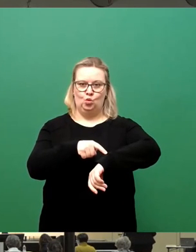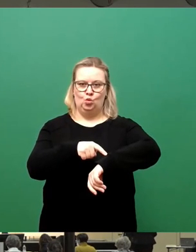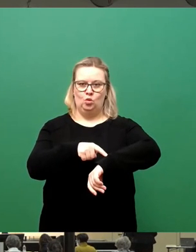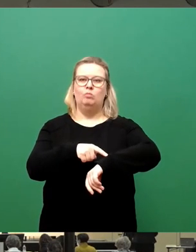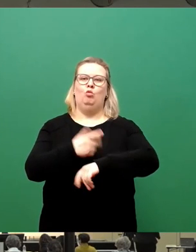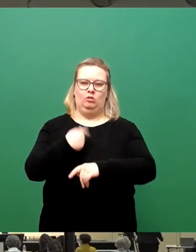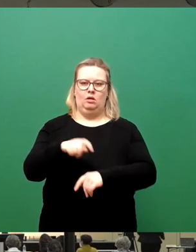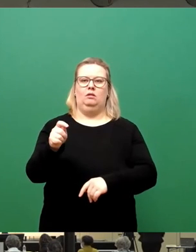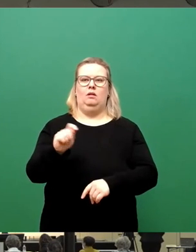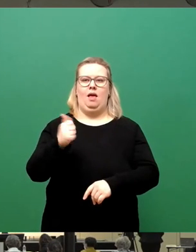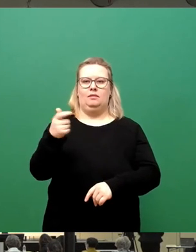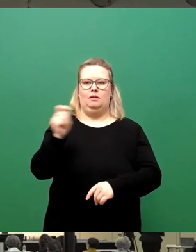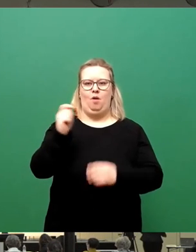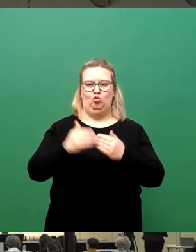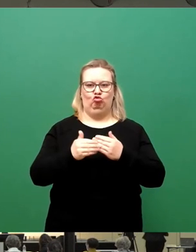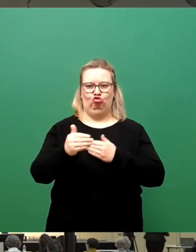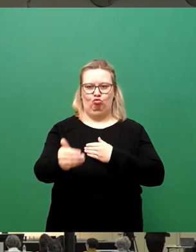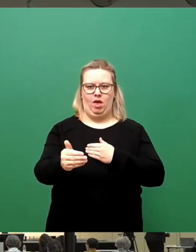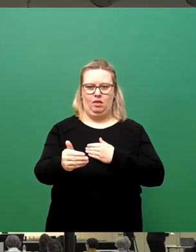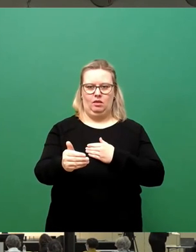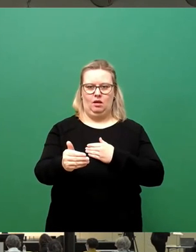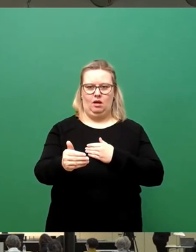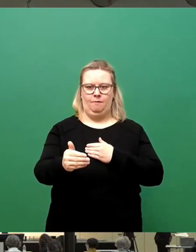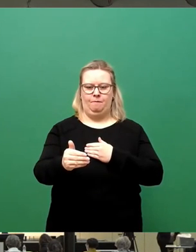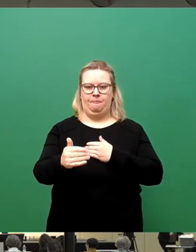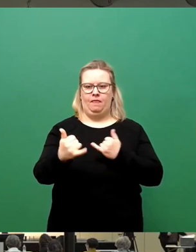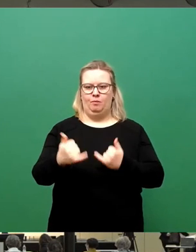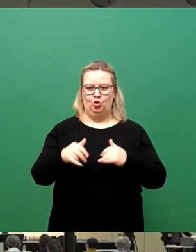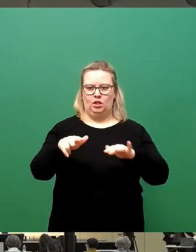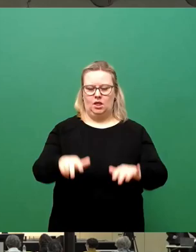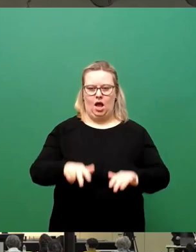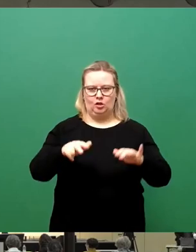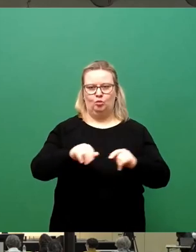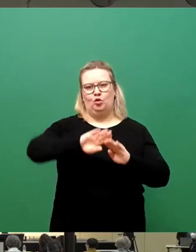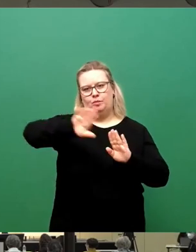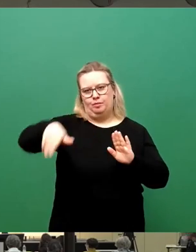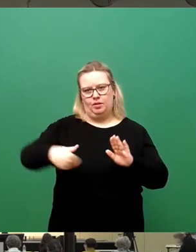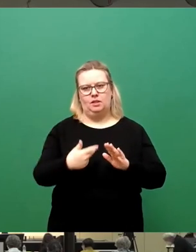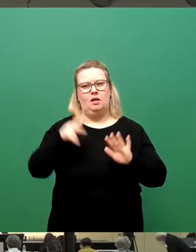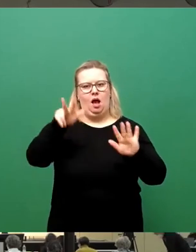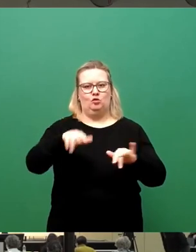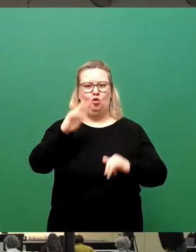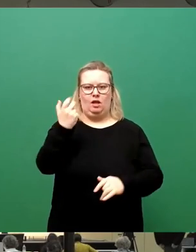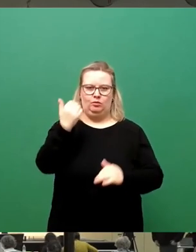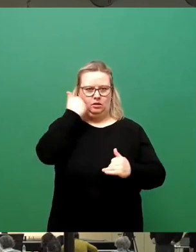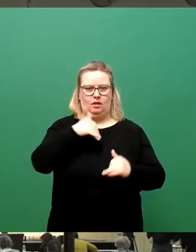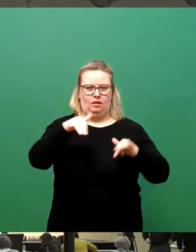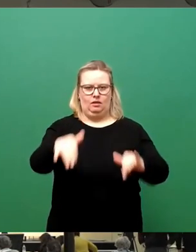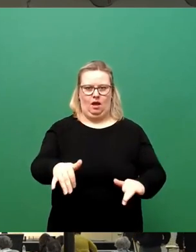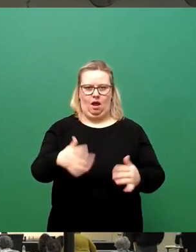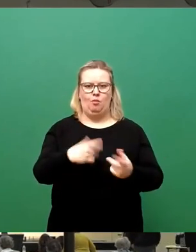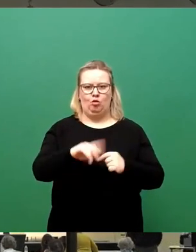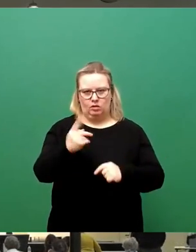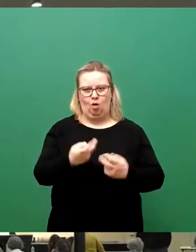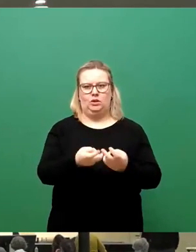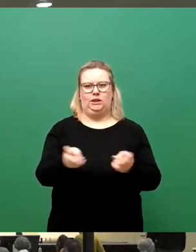in die erste Pause. 18 Uhr heißt bis 18.30 Uhr bitte pünktlich wieder hier zu sein, sodass wir mit der Sitzung dann